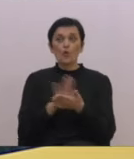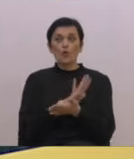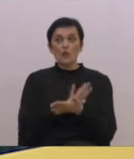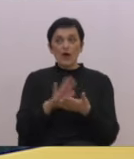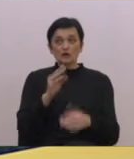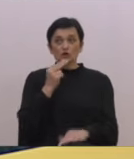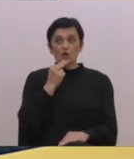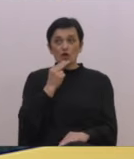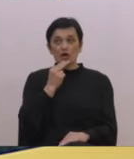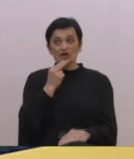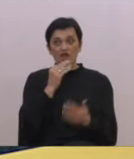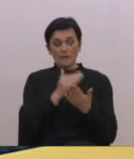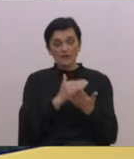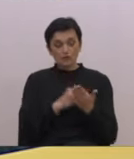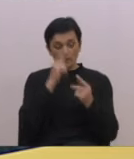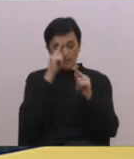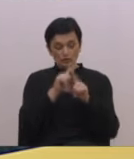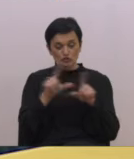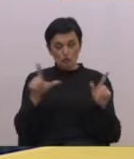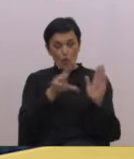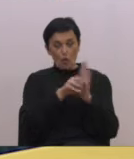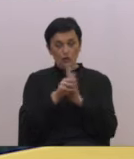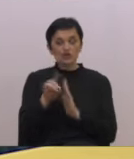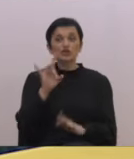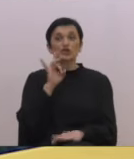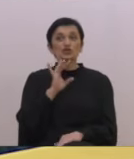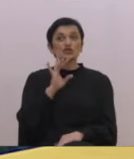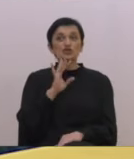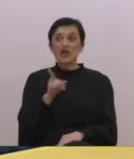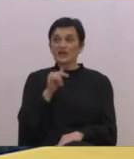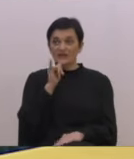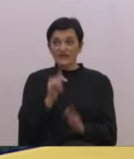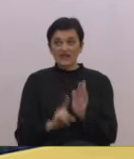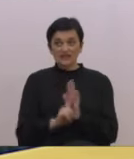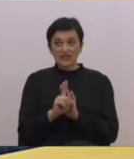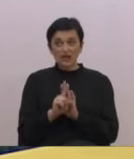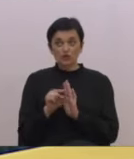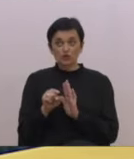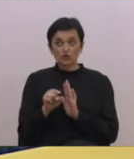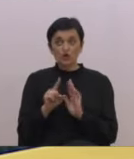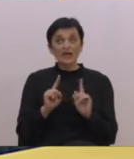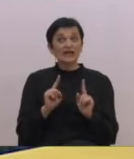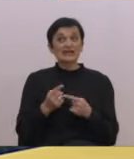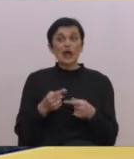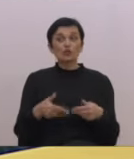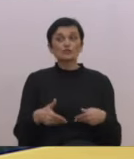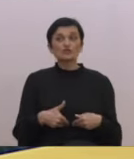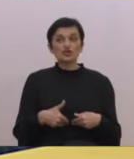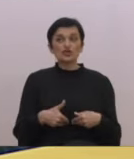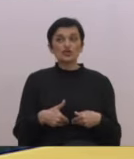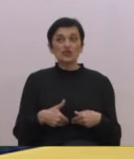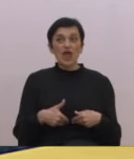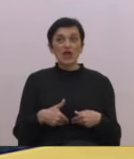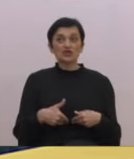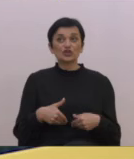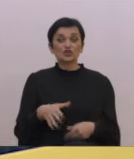კვების პროგრამა სკოლებში ჯერ კიდევ ვერ დაიწყო. რატომ შეათ